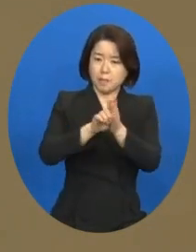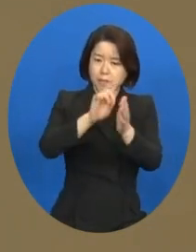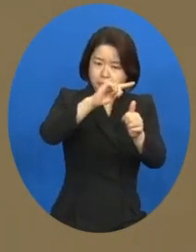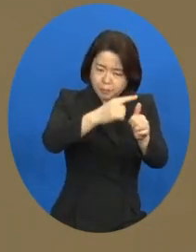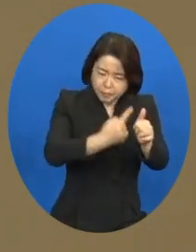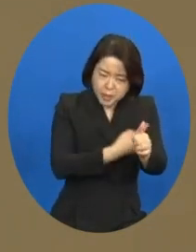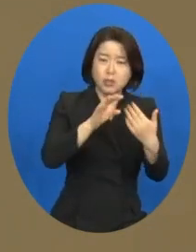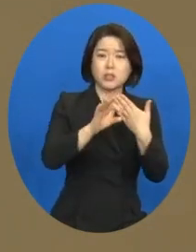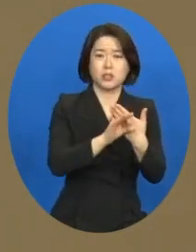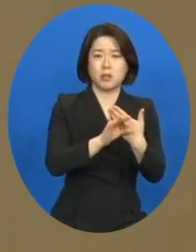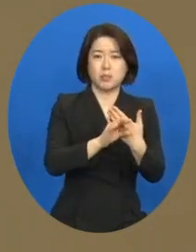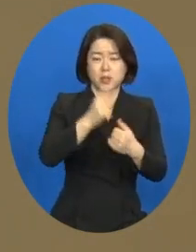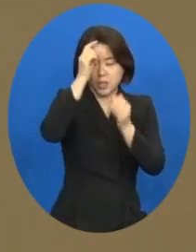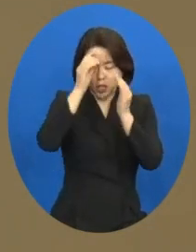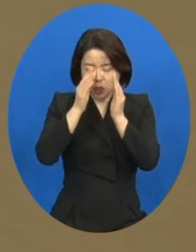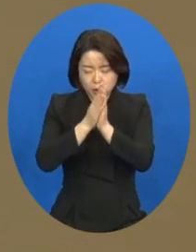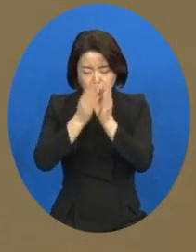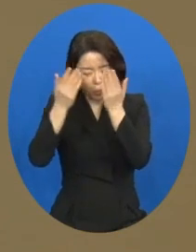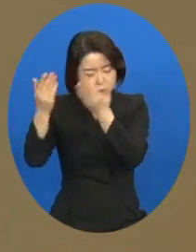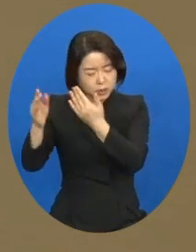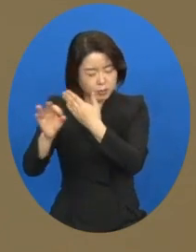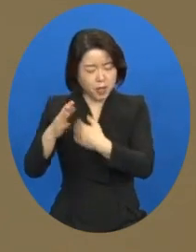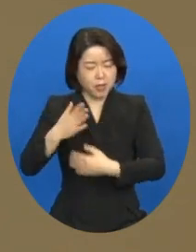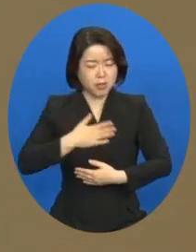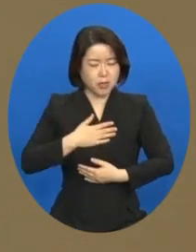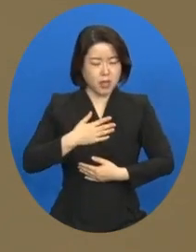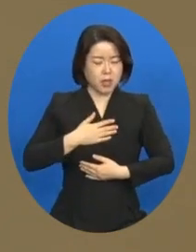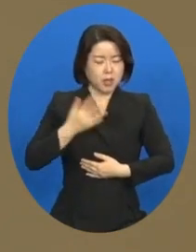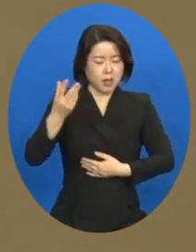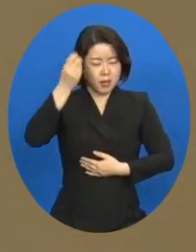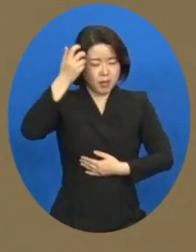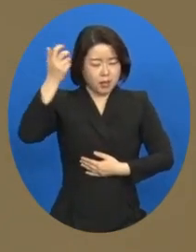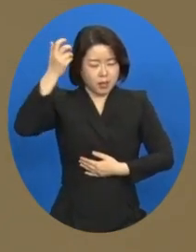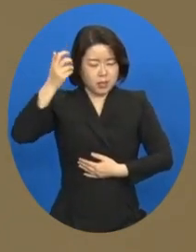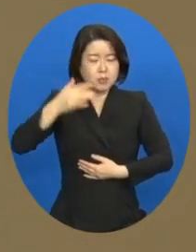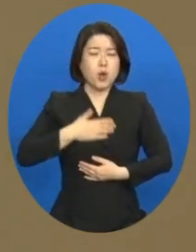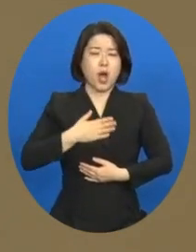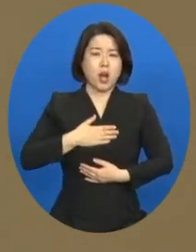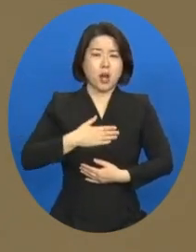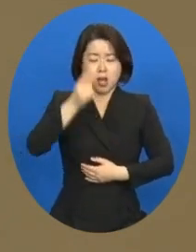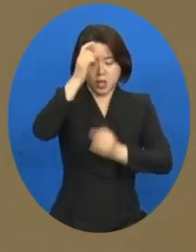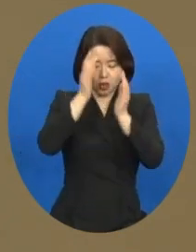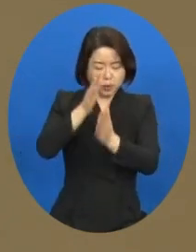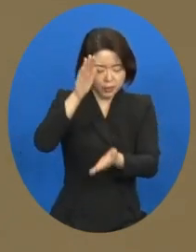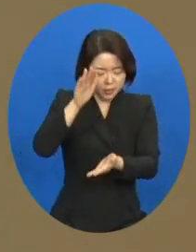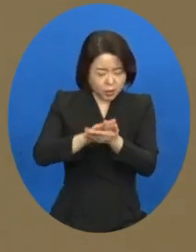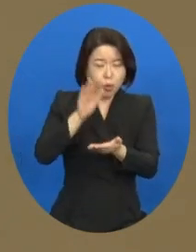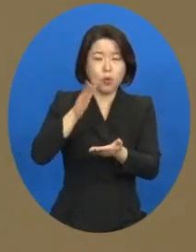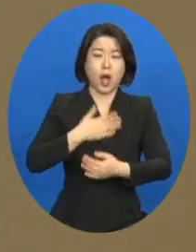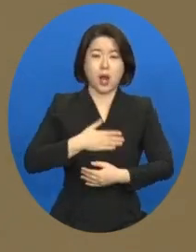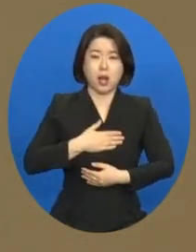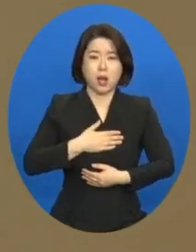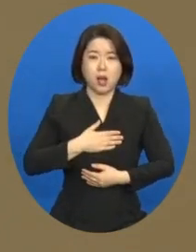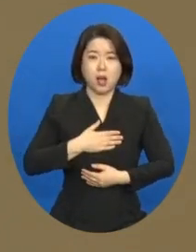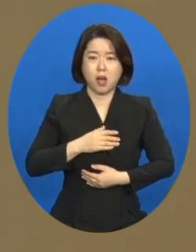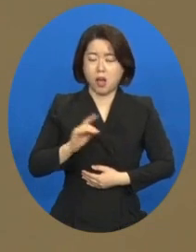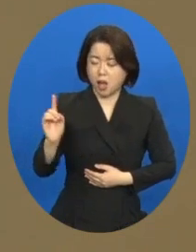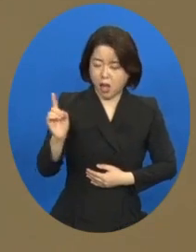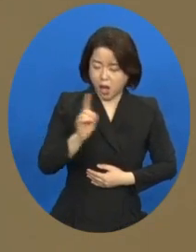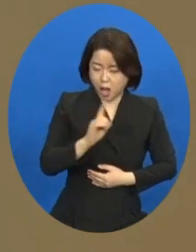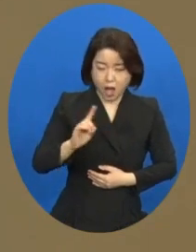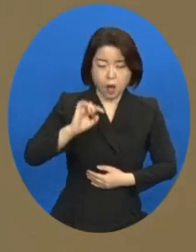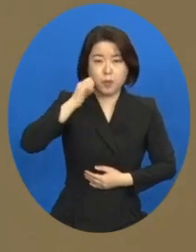하다면, 기도만 하면 내 심령이 알아요. 기도가 뜨거워요. 아무리